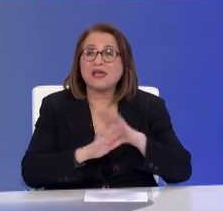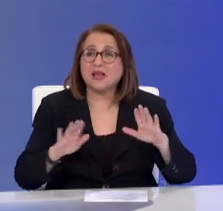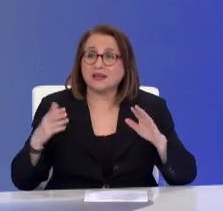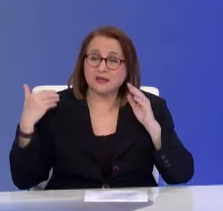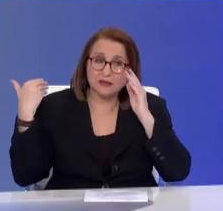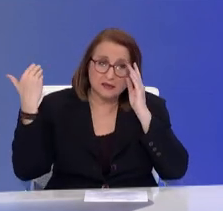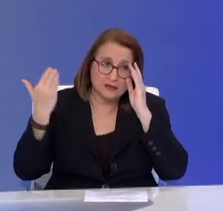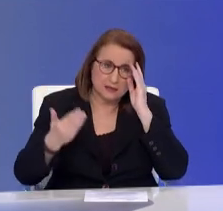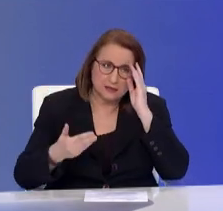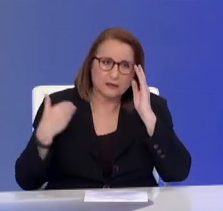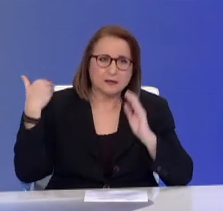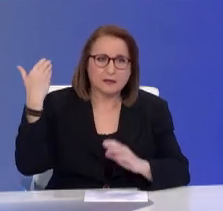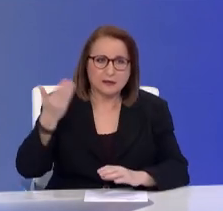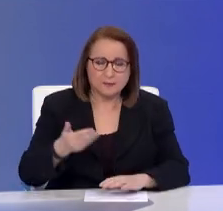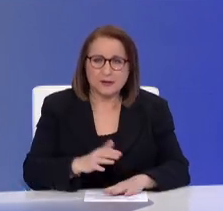και